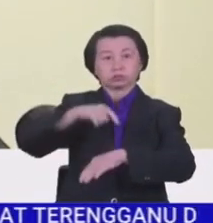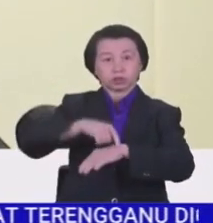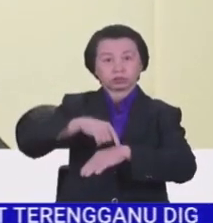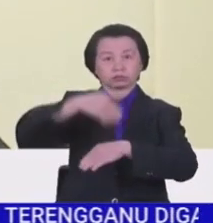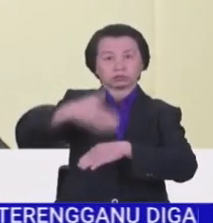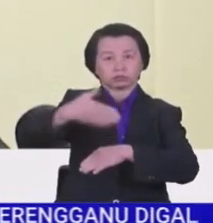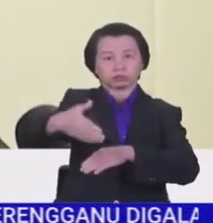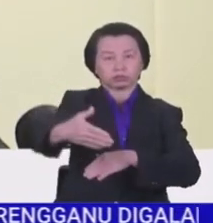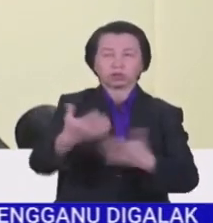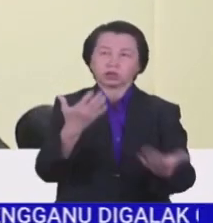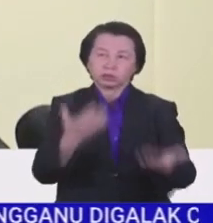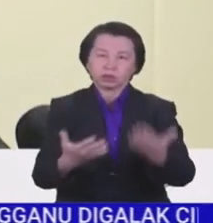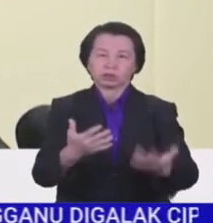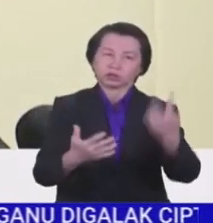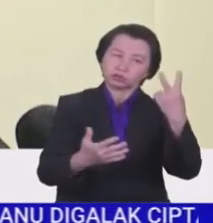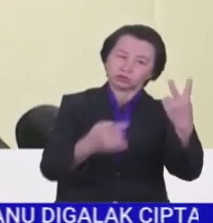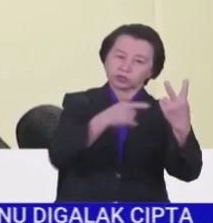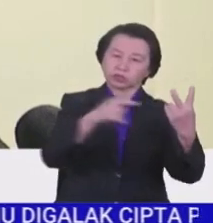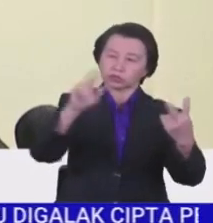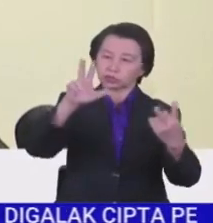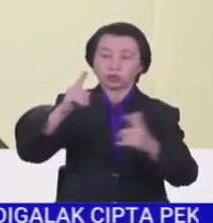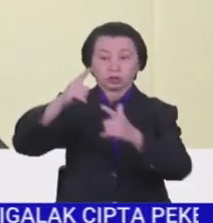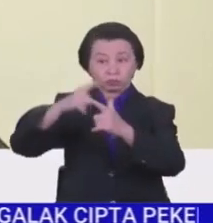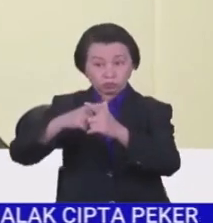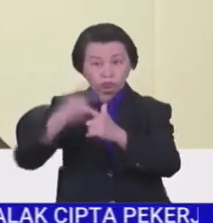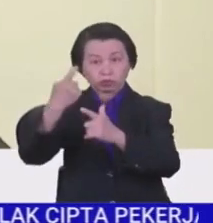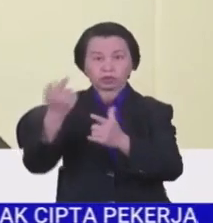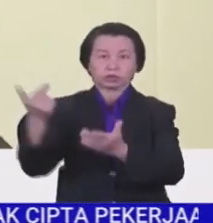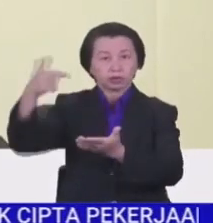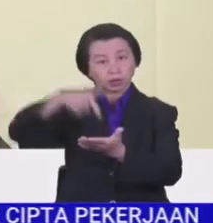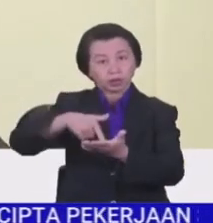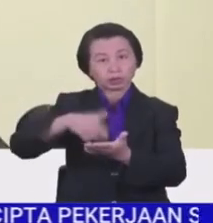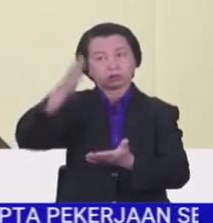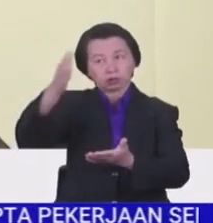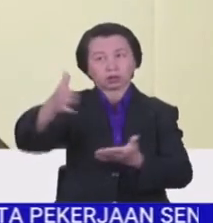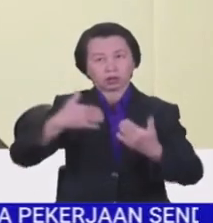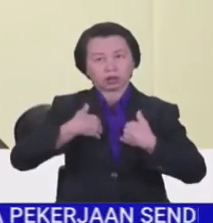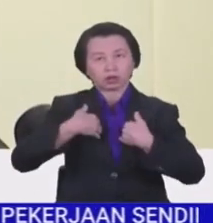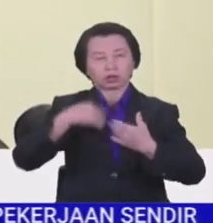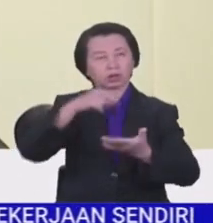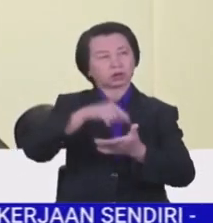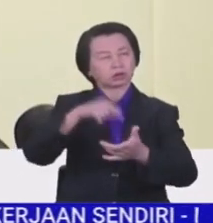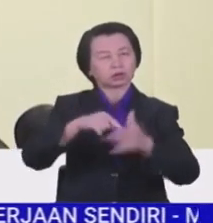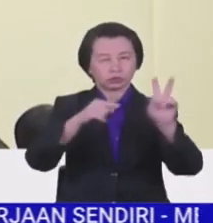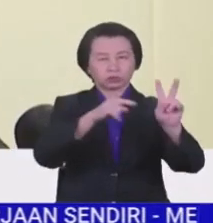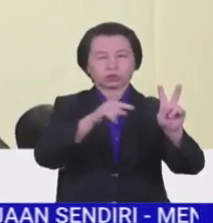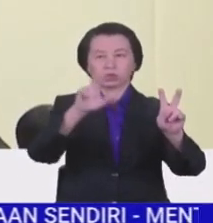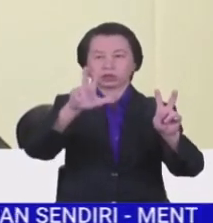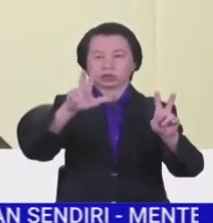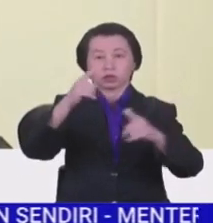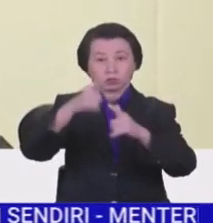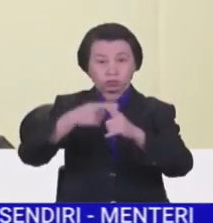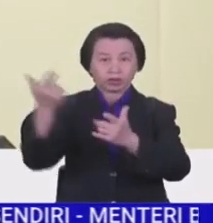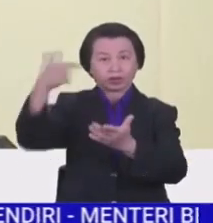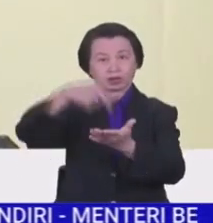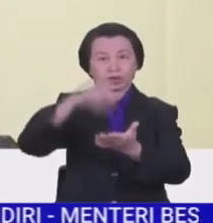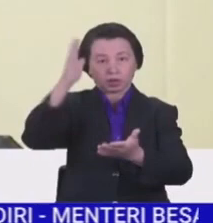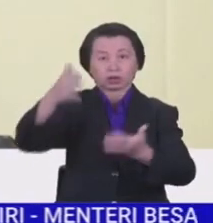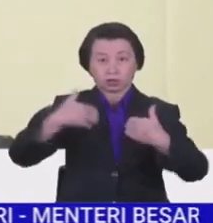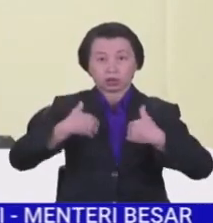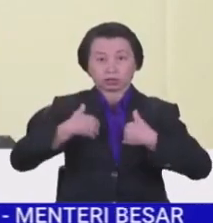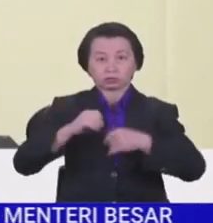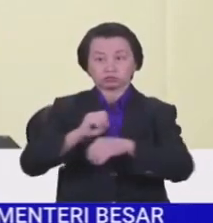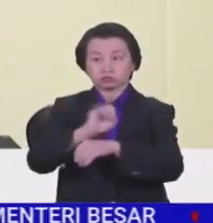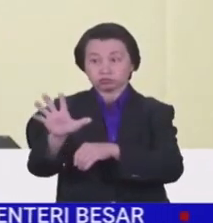mungkin dalam 2-3 bulan lagi kita akan mengalami ataupun dalam masa 2-3 bulan lagi kita akan mengalami gelombang